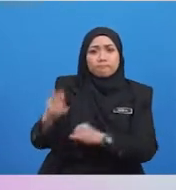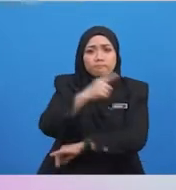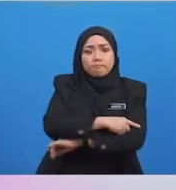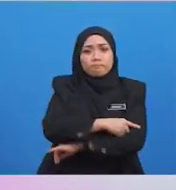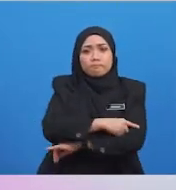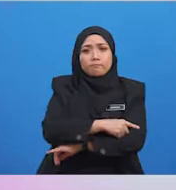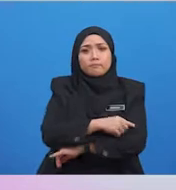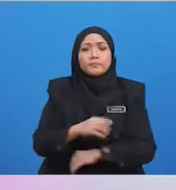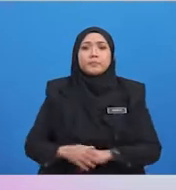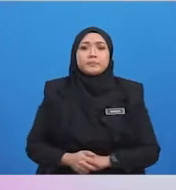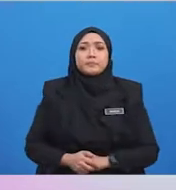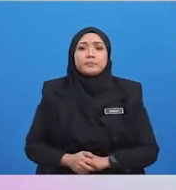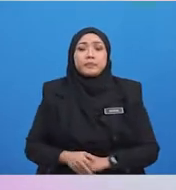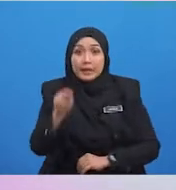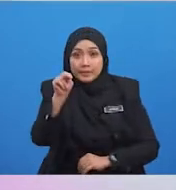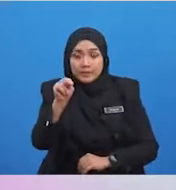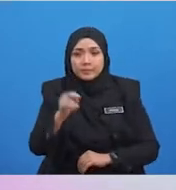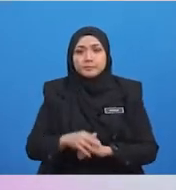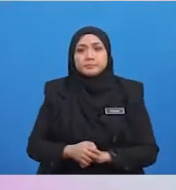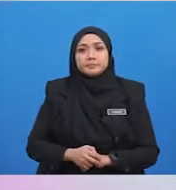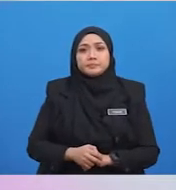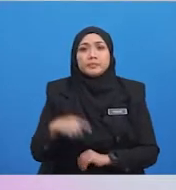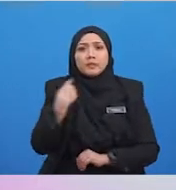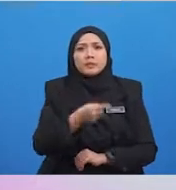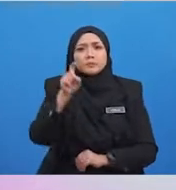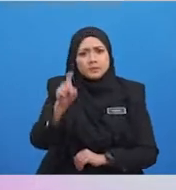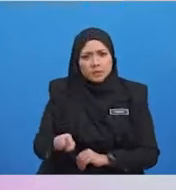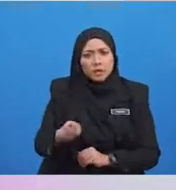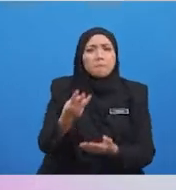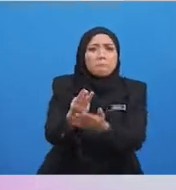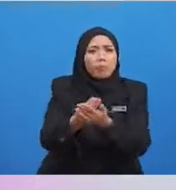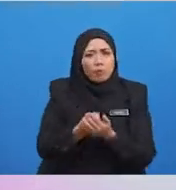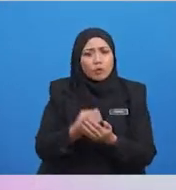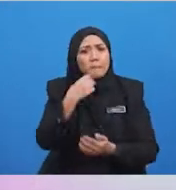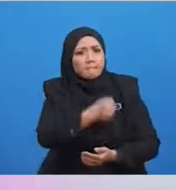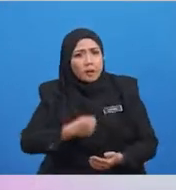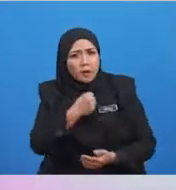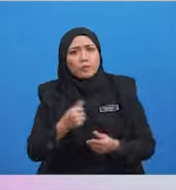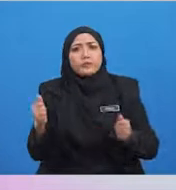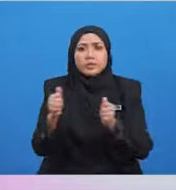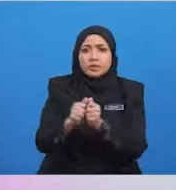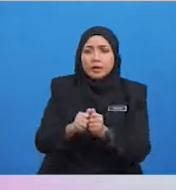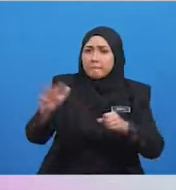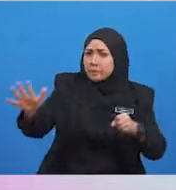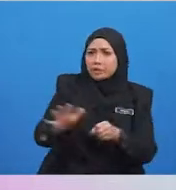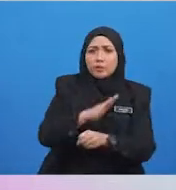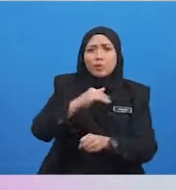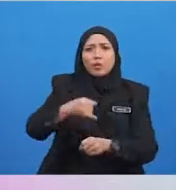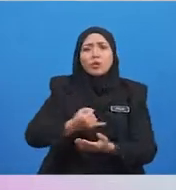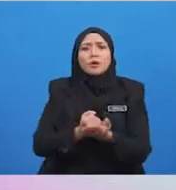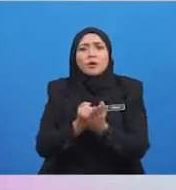Pengajaran yang kedua pula, kita mestilah memohon kemaafan dengan penuh